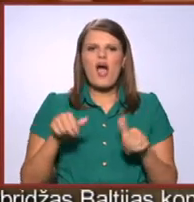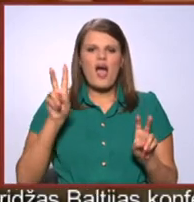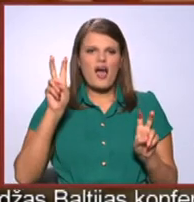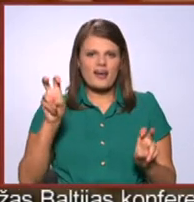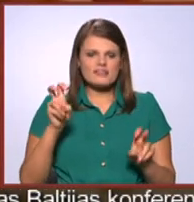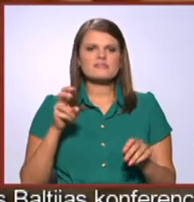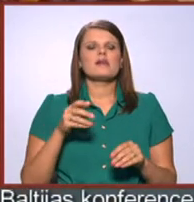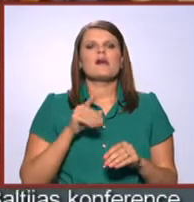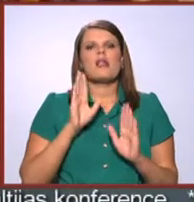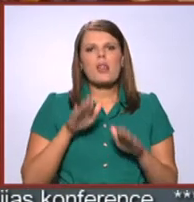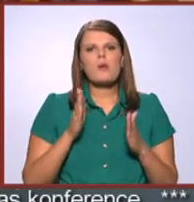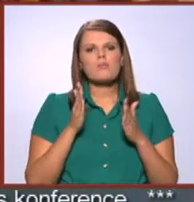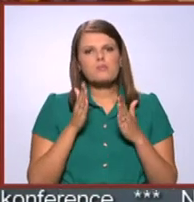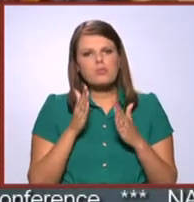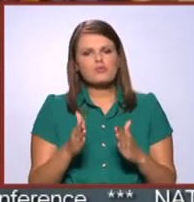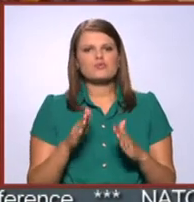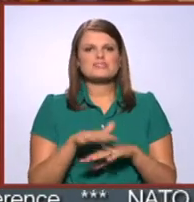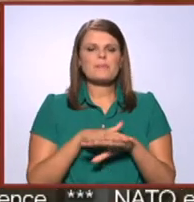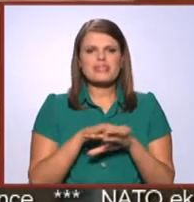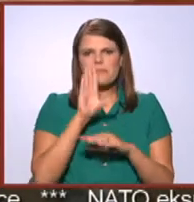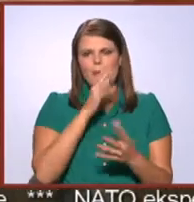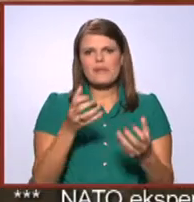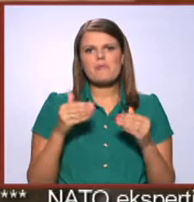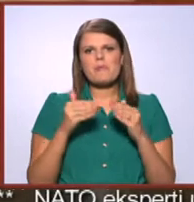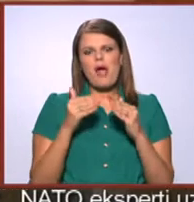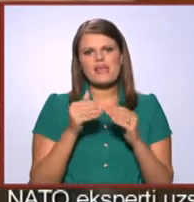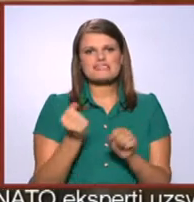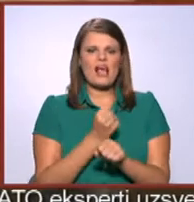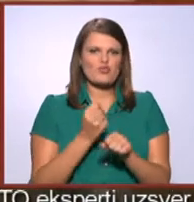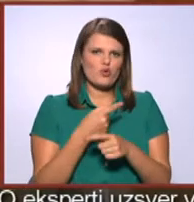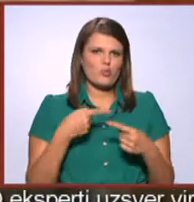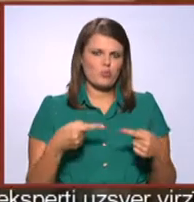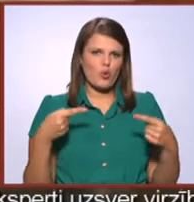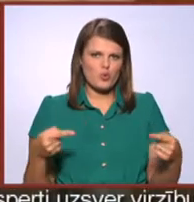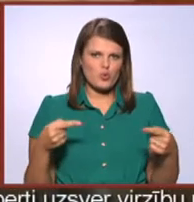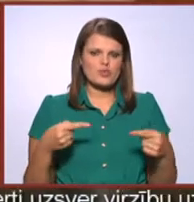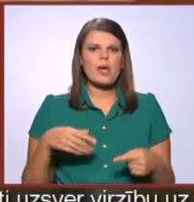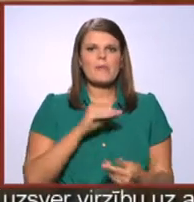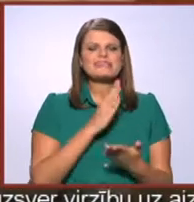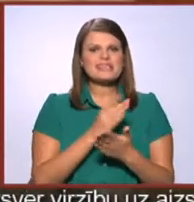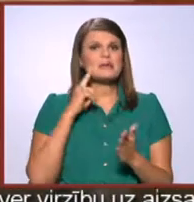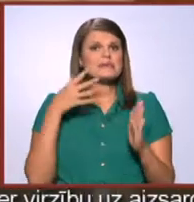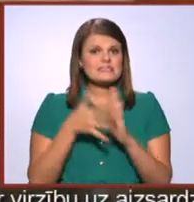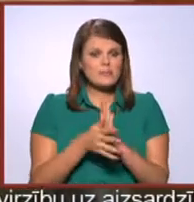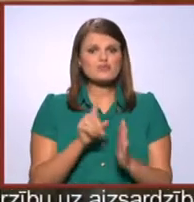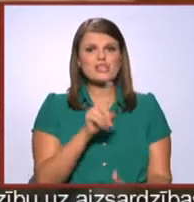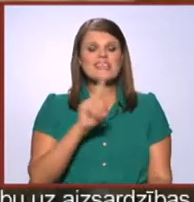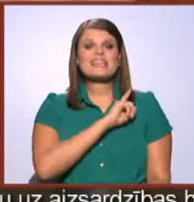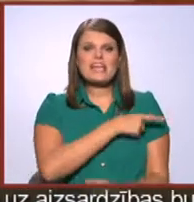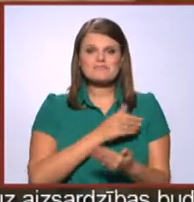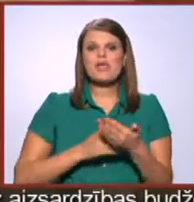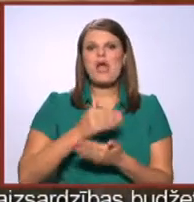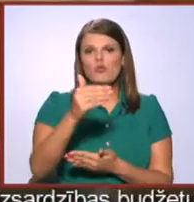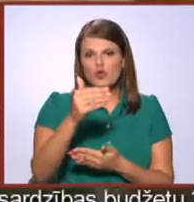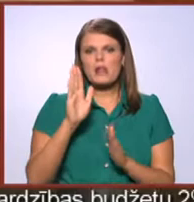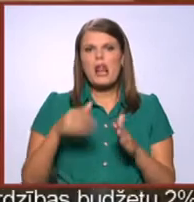plašai sabiedrībai mājās gatavotas produkts. Šī projekta ietvaros mēs esam sapratuši, ka ir iespēja, kuru ir jāturpina tālāk,